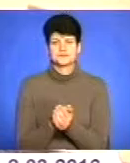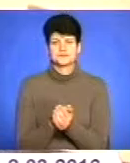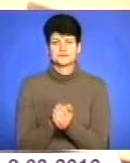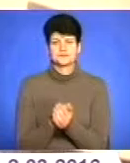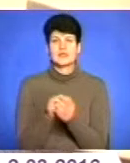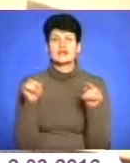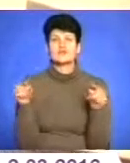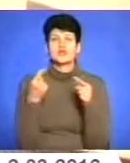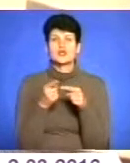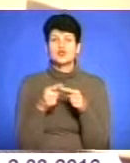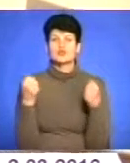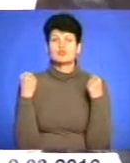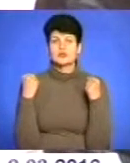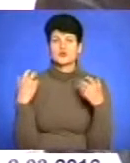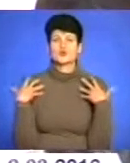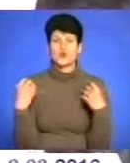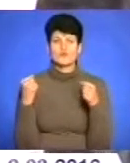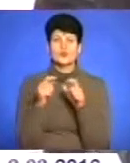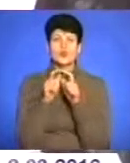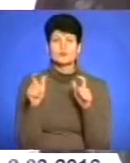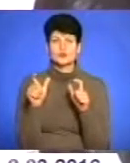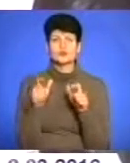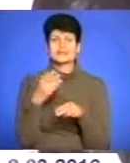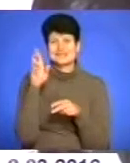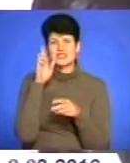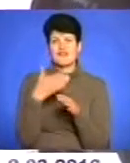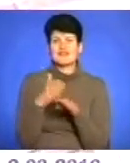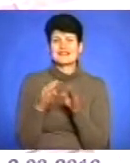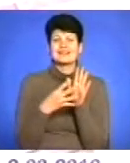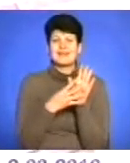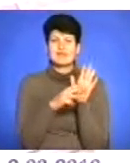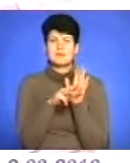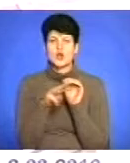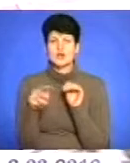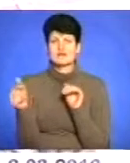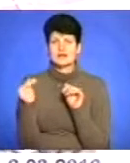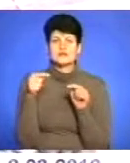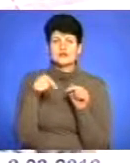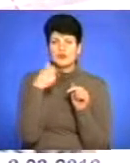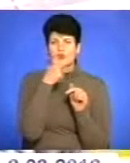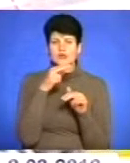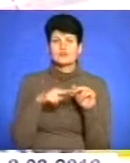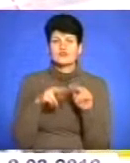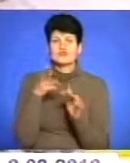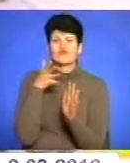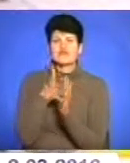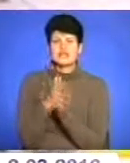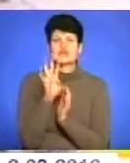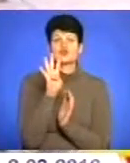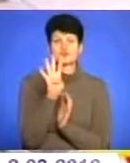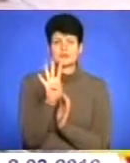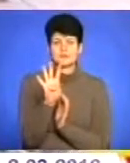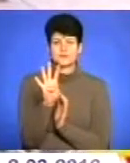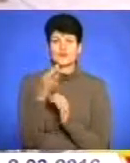На створення цього спортивно-оздоровчого комплексу держава виділила 9 мільйонів гривень. З них цього року на будівництво витратять 4.